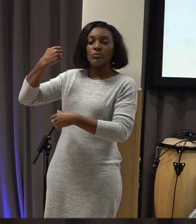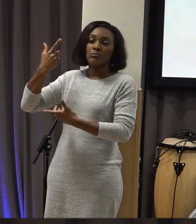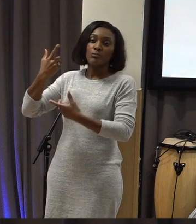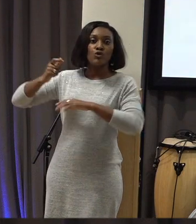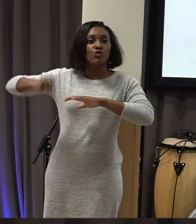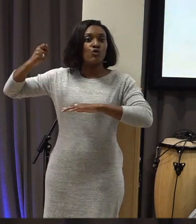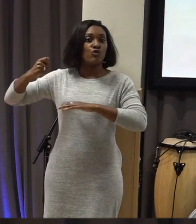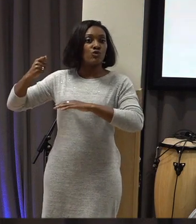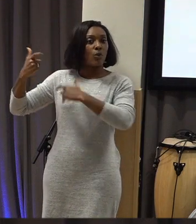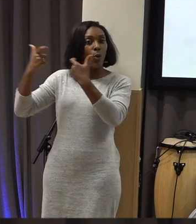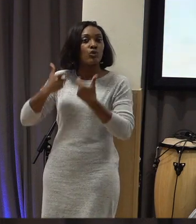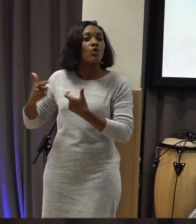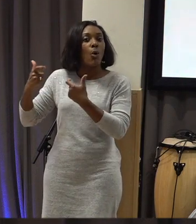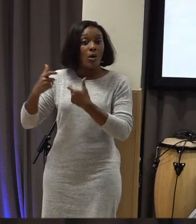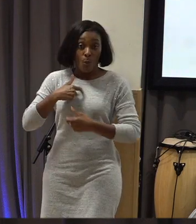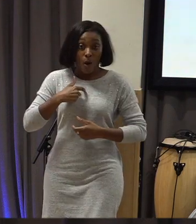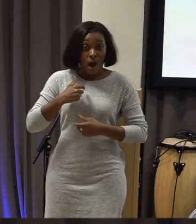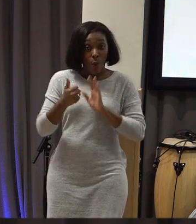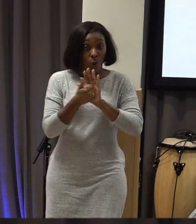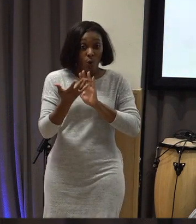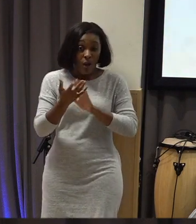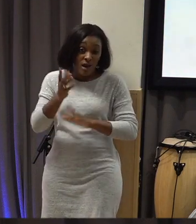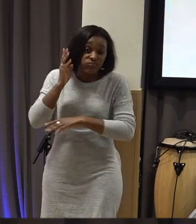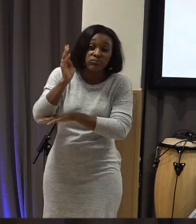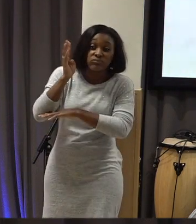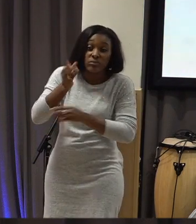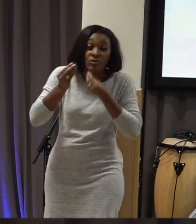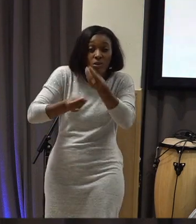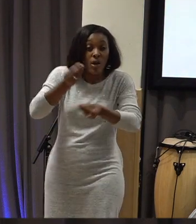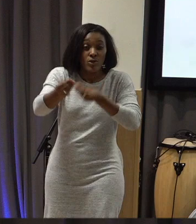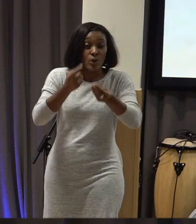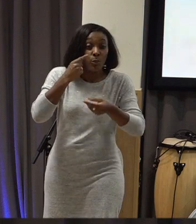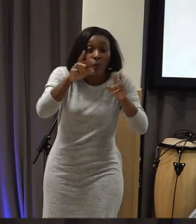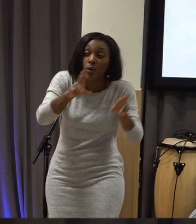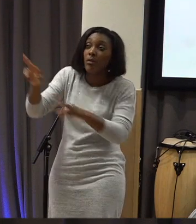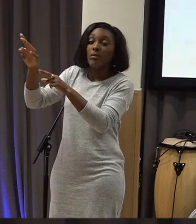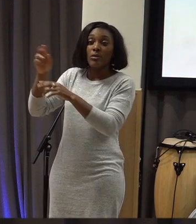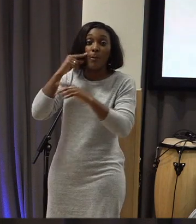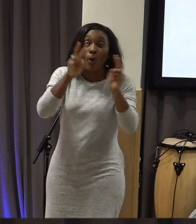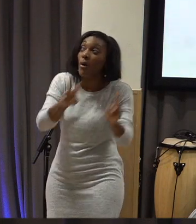qu'on a fait, on n'a pas rendu le peuple de Dieu à Dieu, attention.